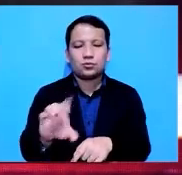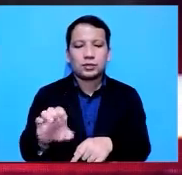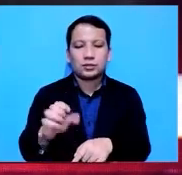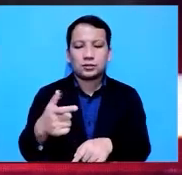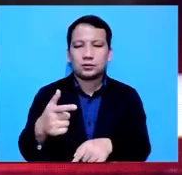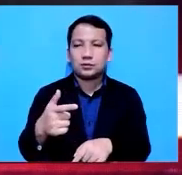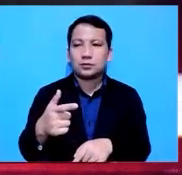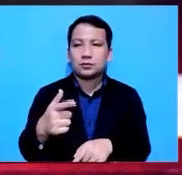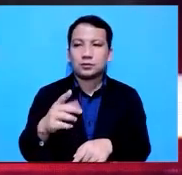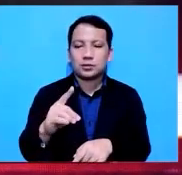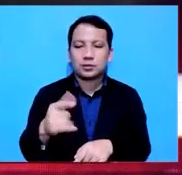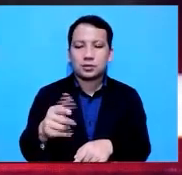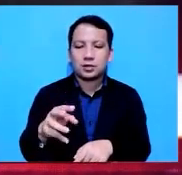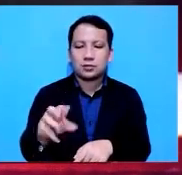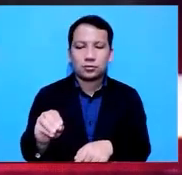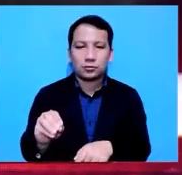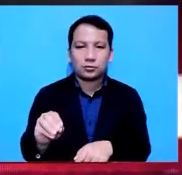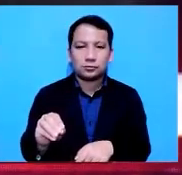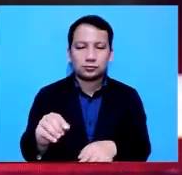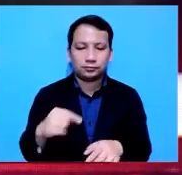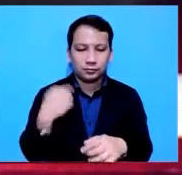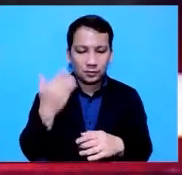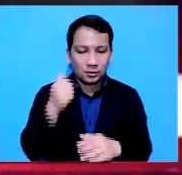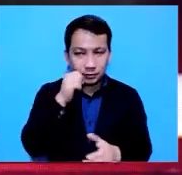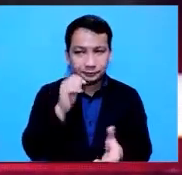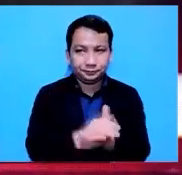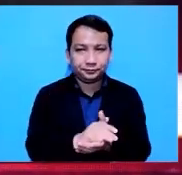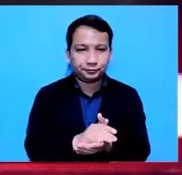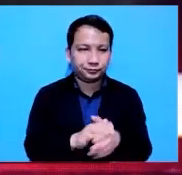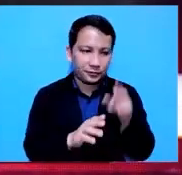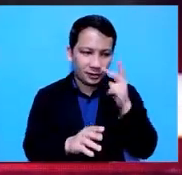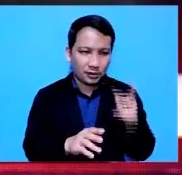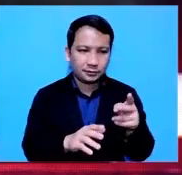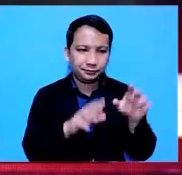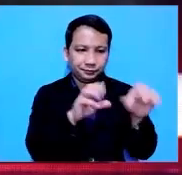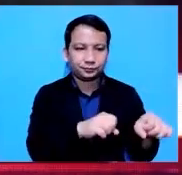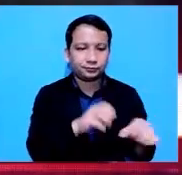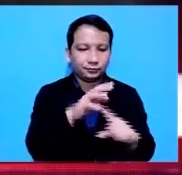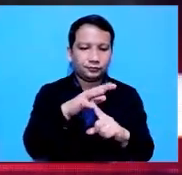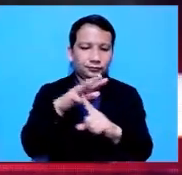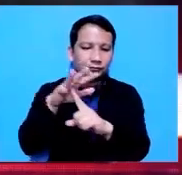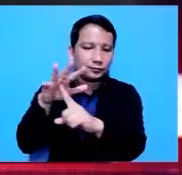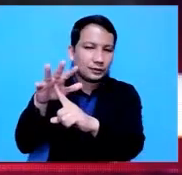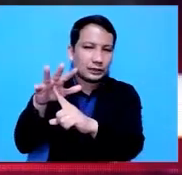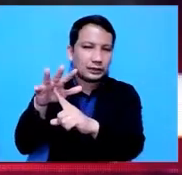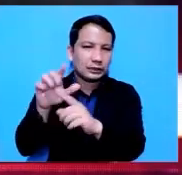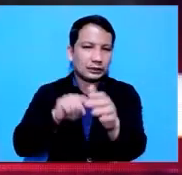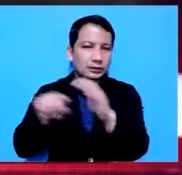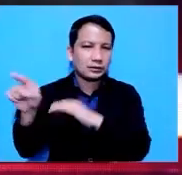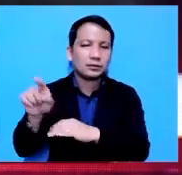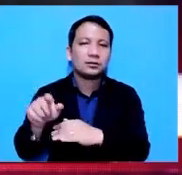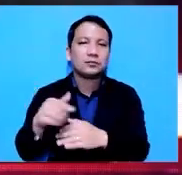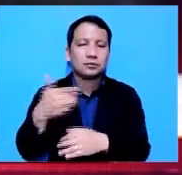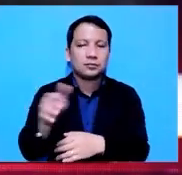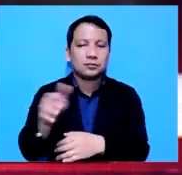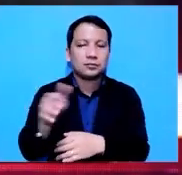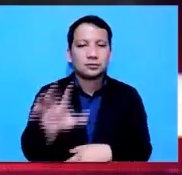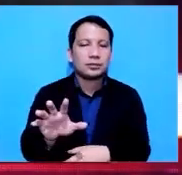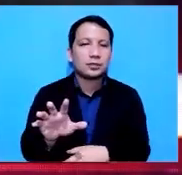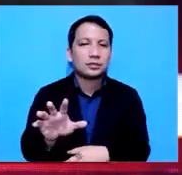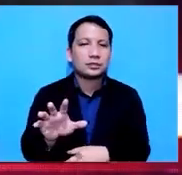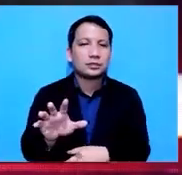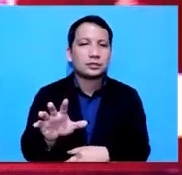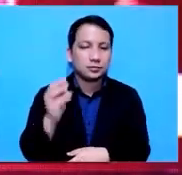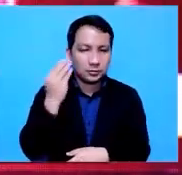alkalde. Kasabay niya, na-recover din ang chopper na ginamit daw ng mga suspect para makatakas. Nasa frontline ng balitang yan si